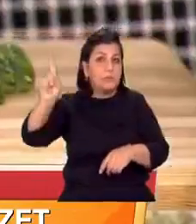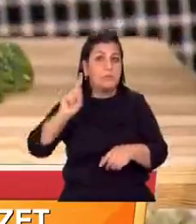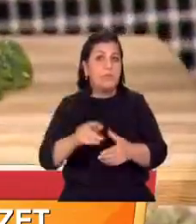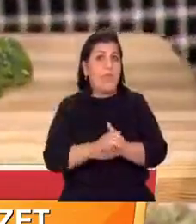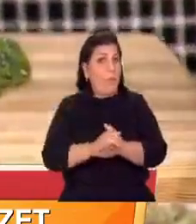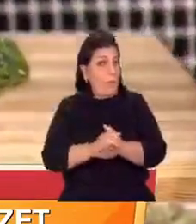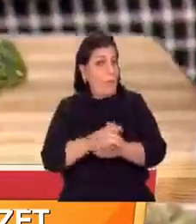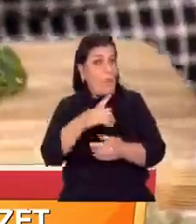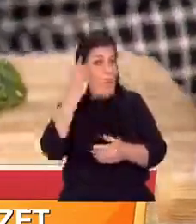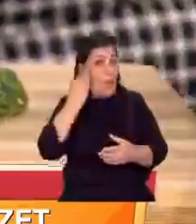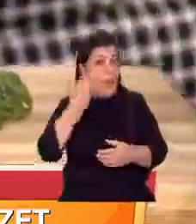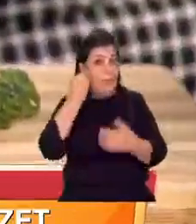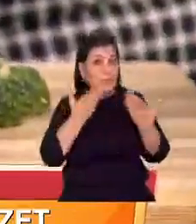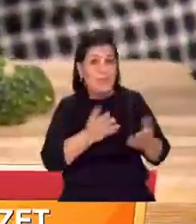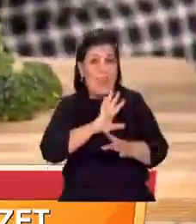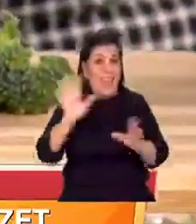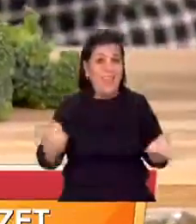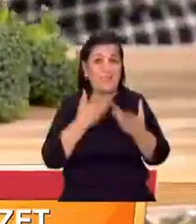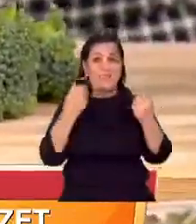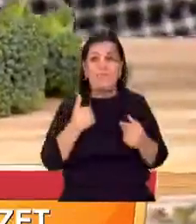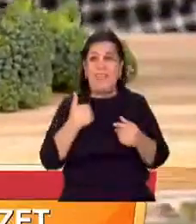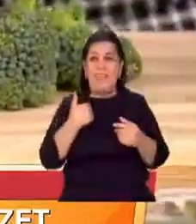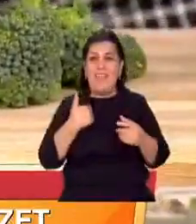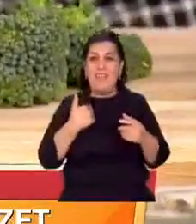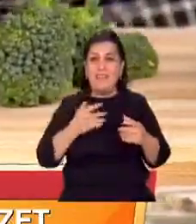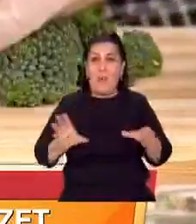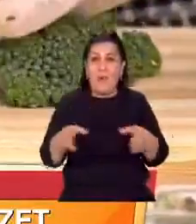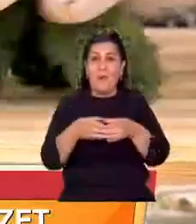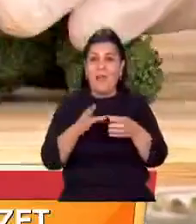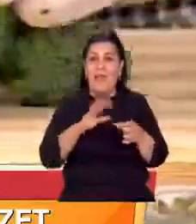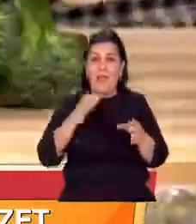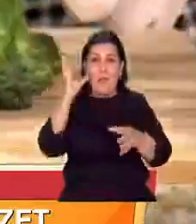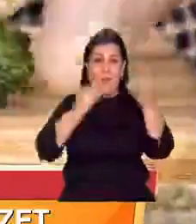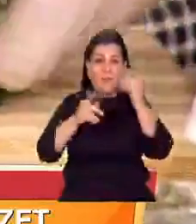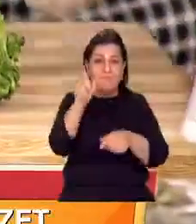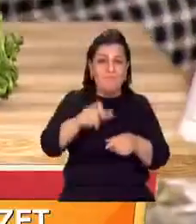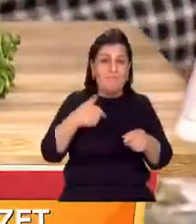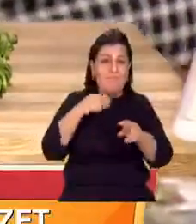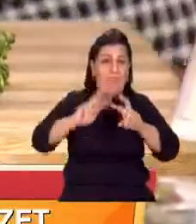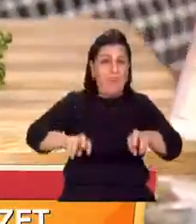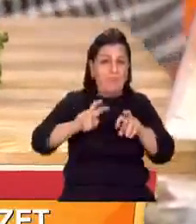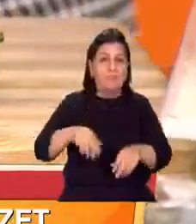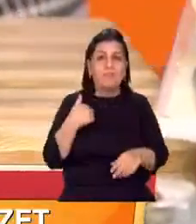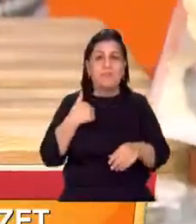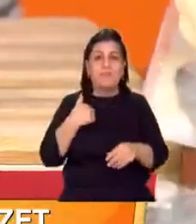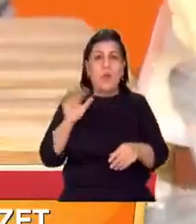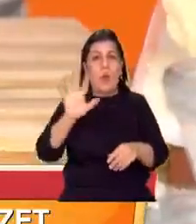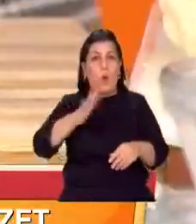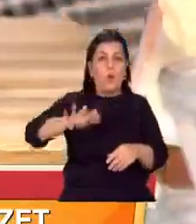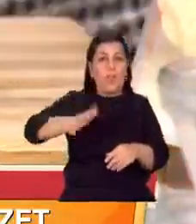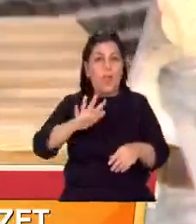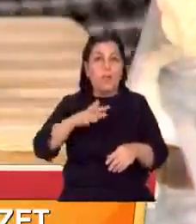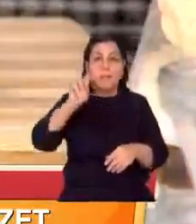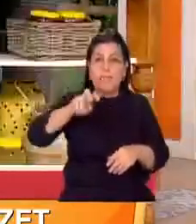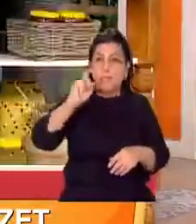çok sağ ol Çok sağlam bizim ele aldığımız çok sağlam söyleyebilirler ortalama 8 9 tane ülkenin